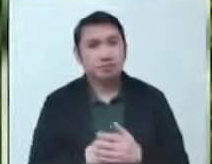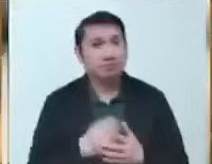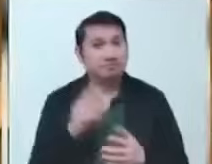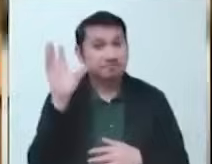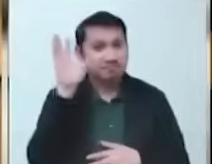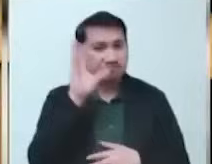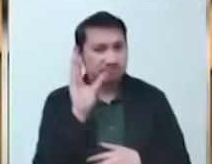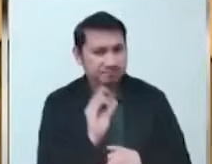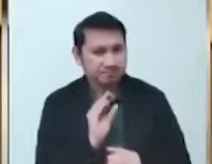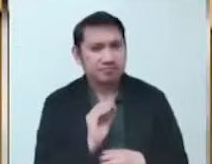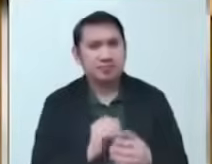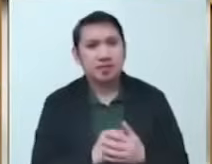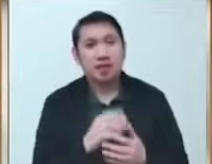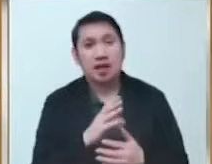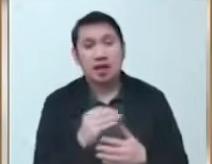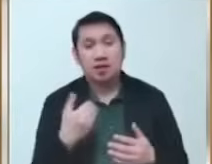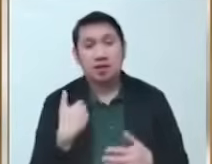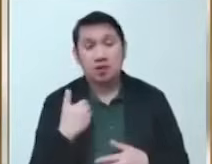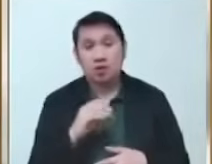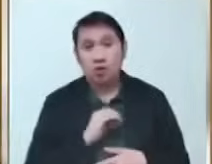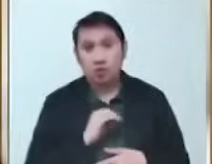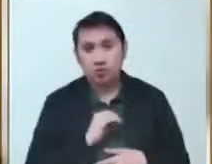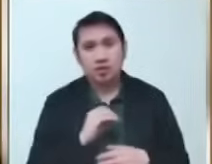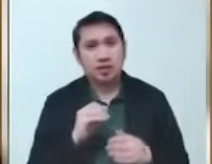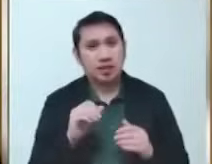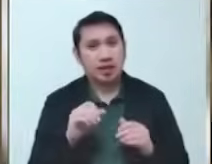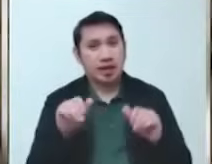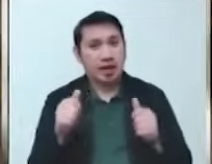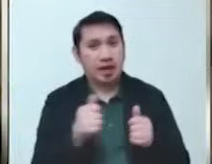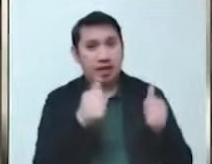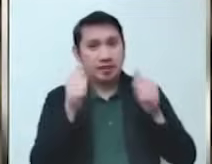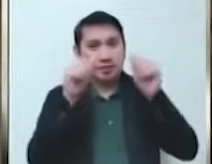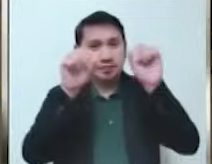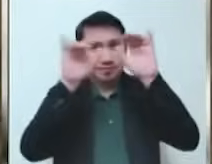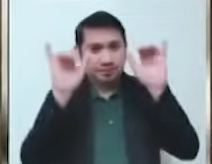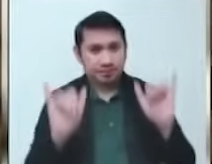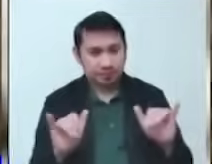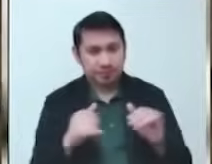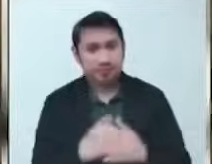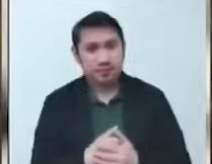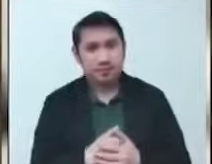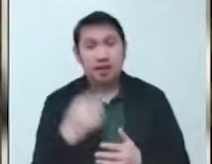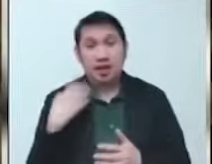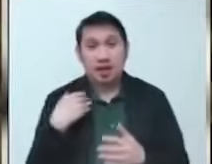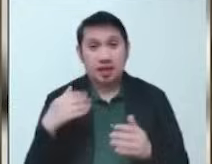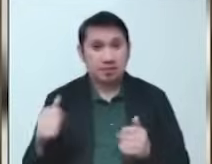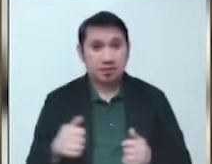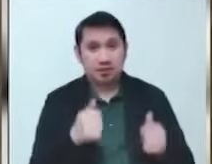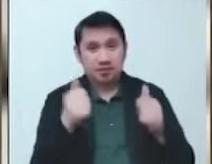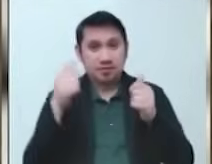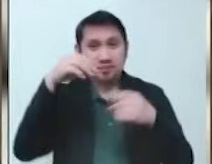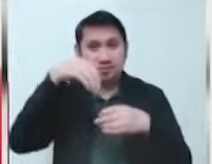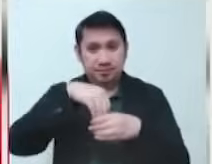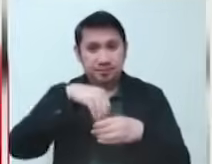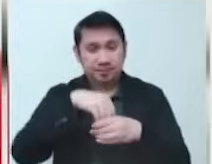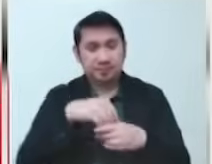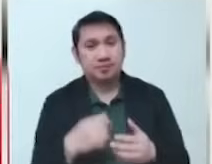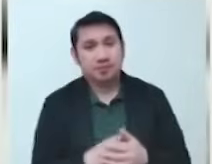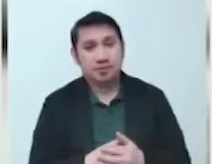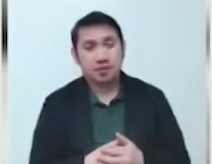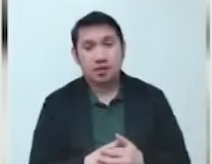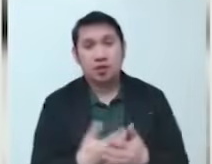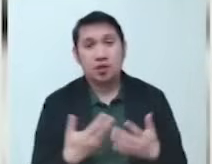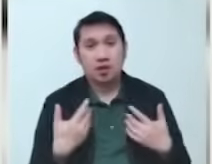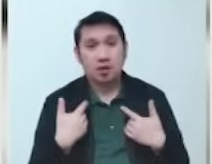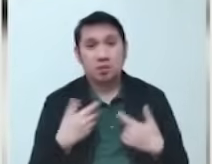ito ay may sarili itong air conditioning system. Bakit? Para magkaroon ng tamang air circulation ng mga anay na nakatira sa loob nito. Waterproof siya. Ganun